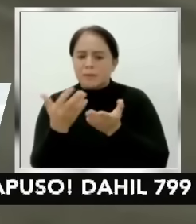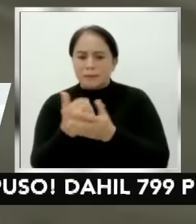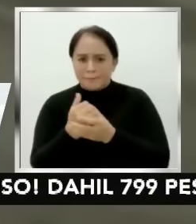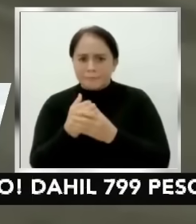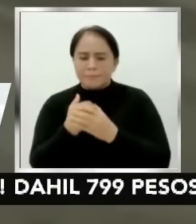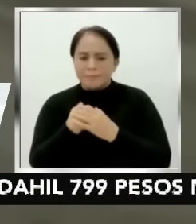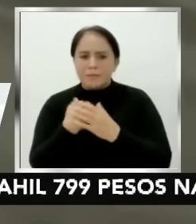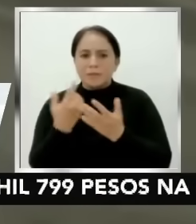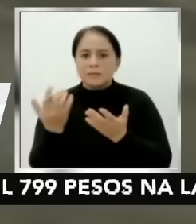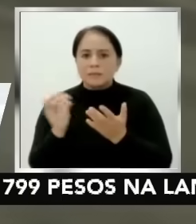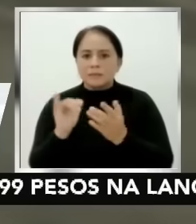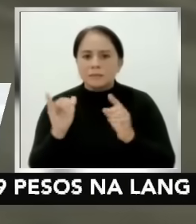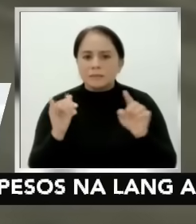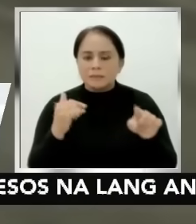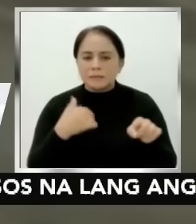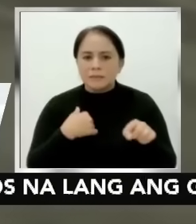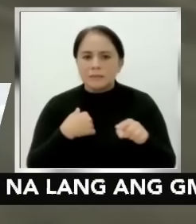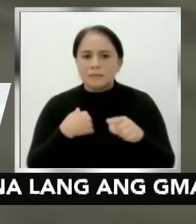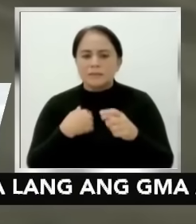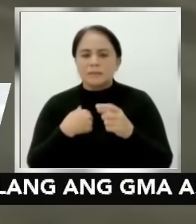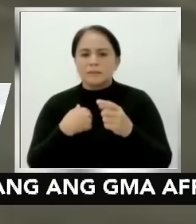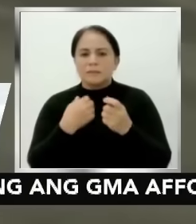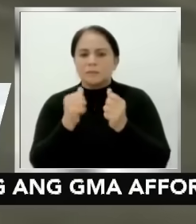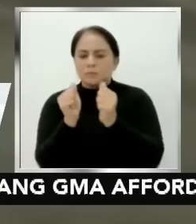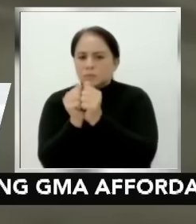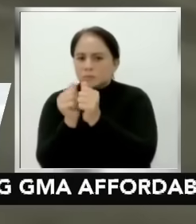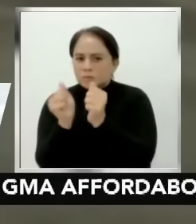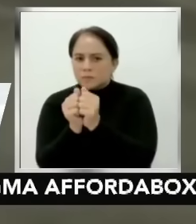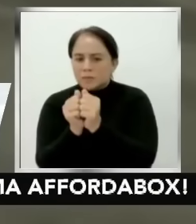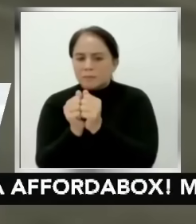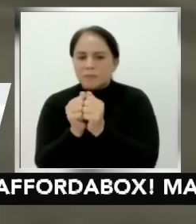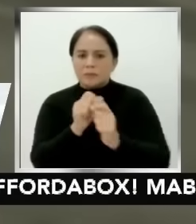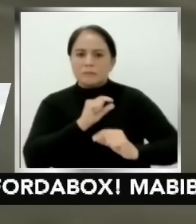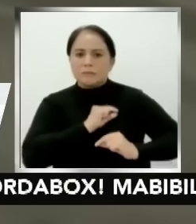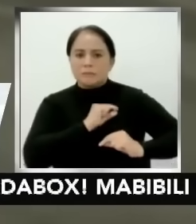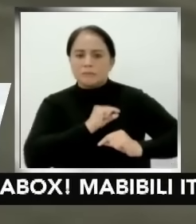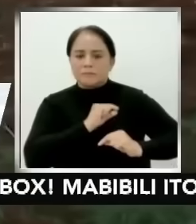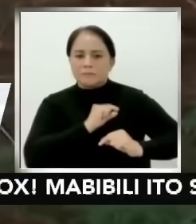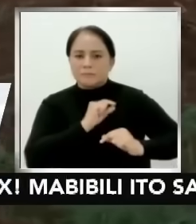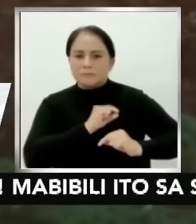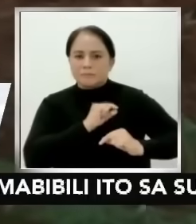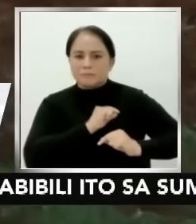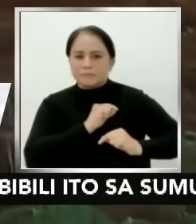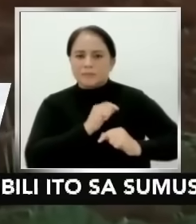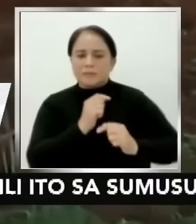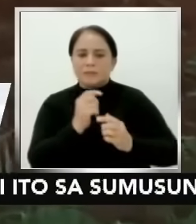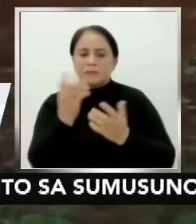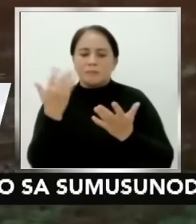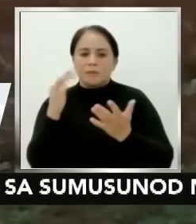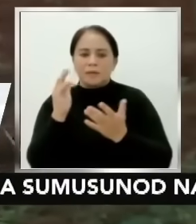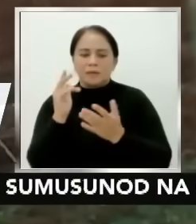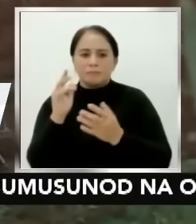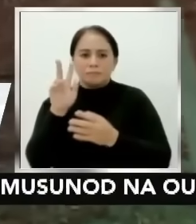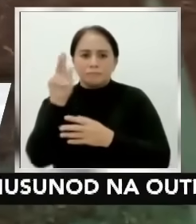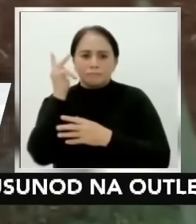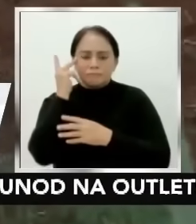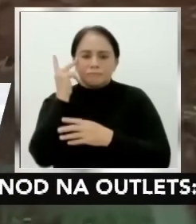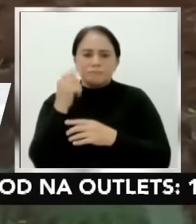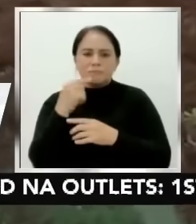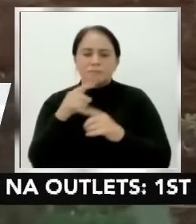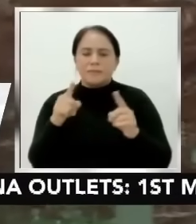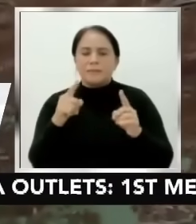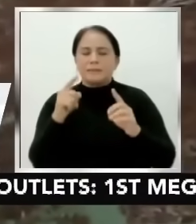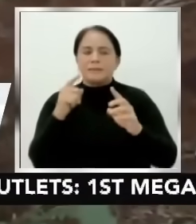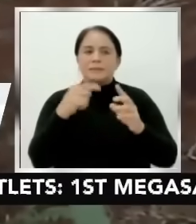yung naging goons, bali, yung security ng mga kandidato. Pero bangungot daw ang inabot ng ilan sa